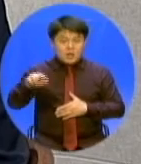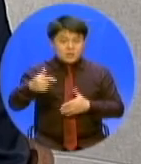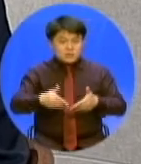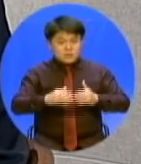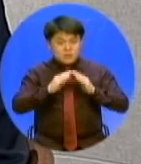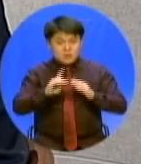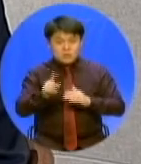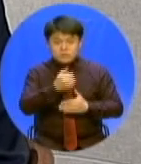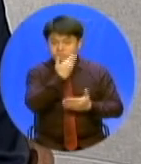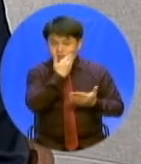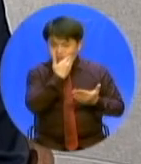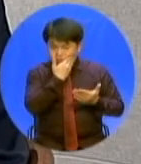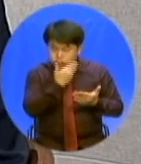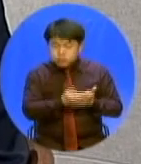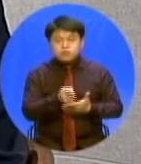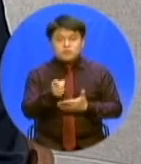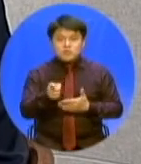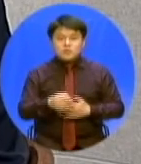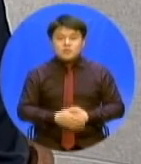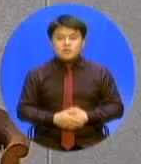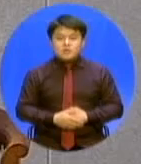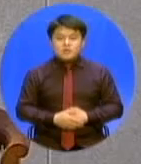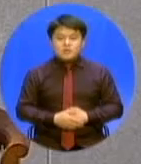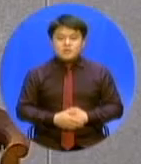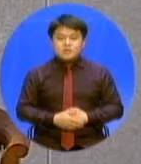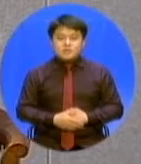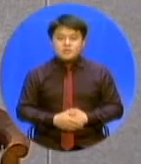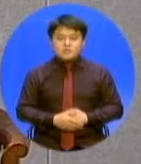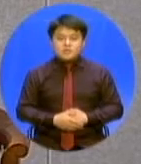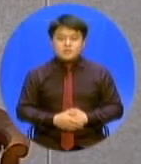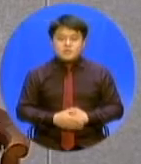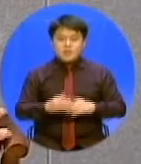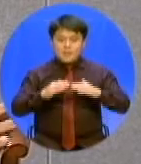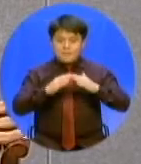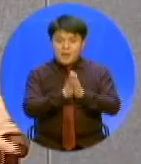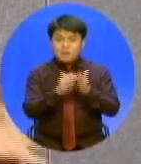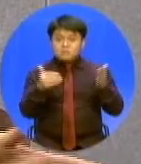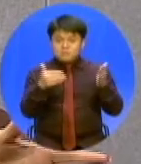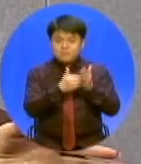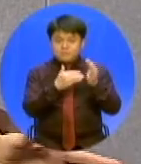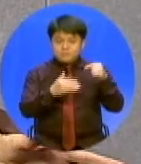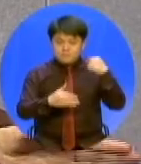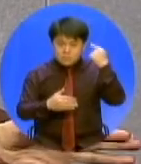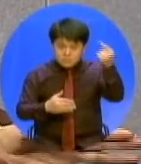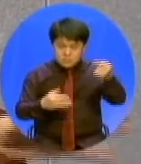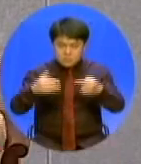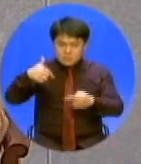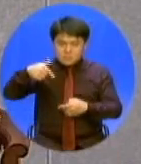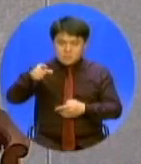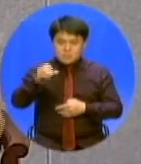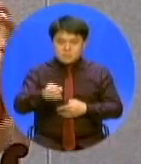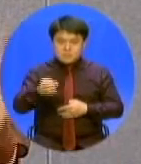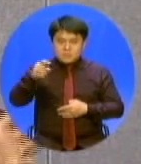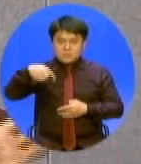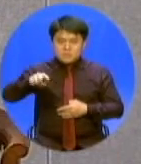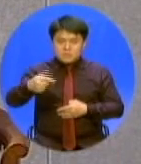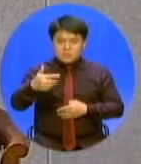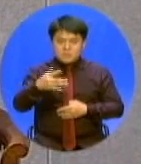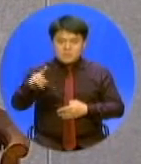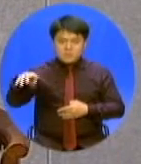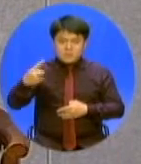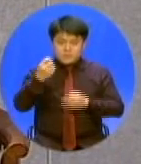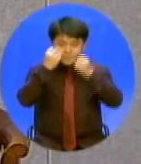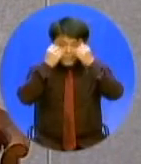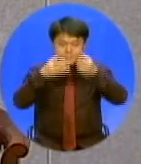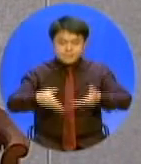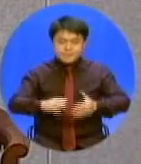설립은 대단한 의미를 가지고 있습니다. 네. 폐광이 돼서 다시 강원랜드가 이렇게 새로 생기기까지